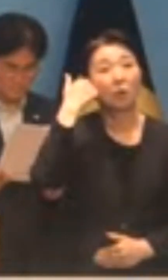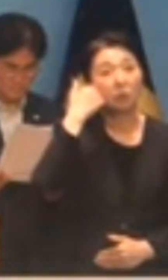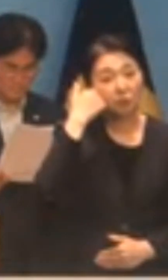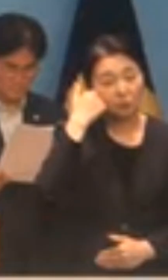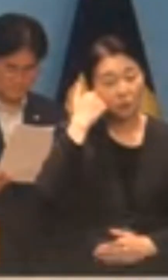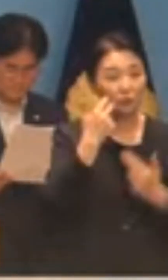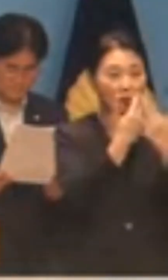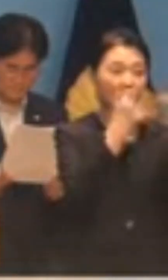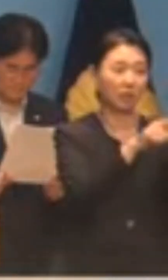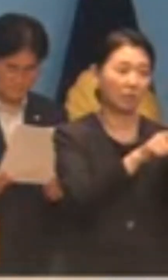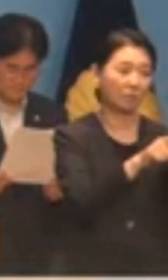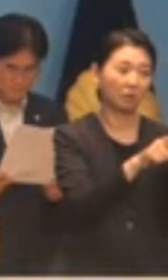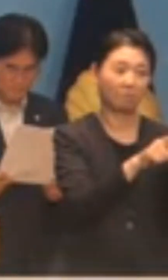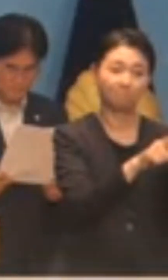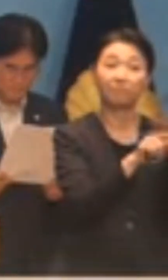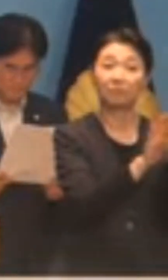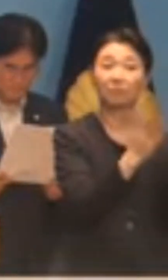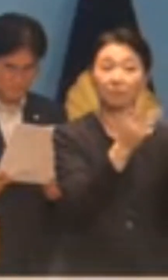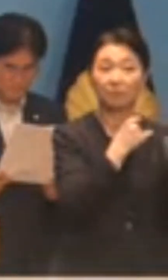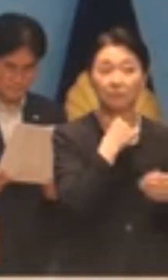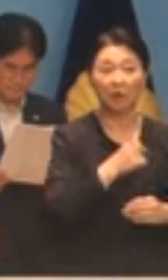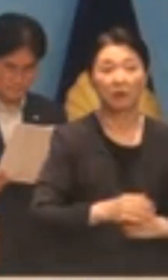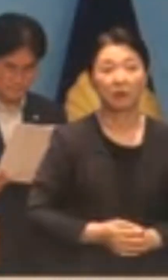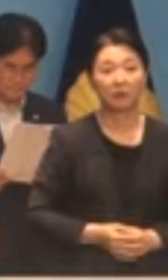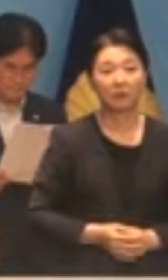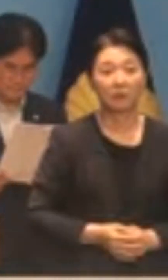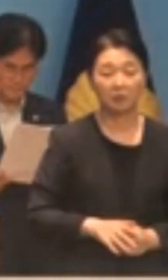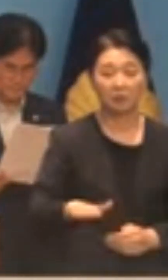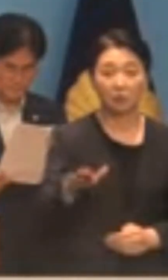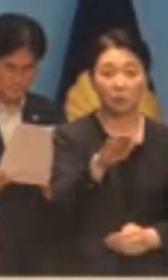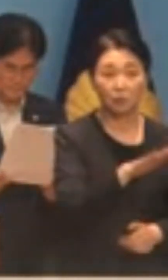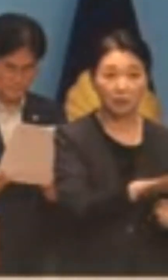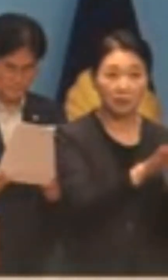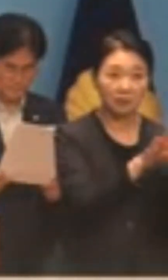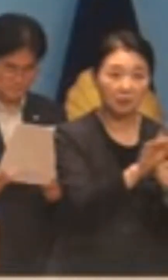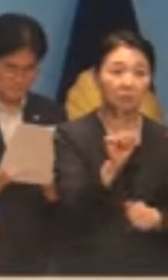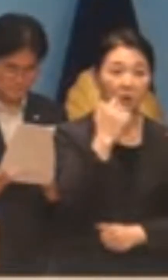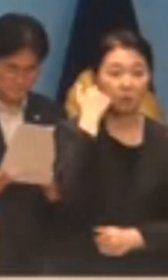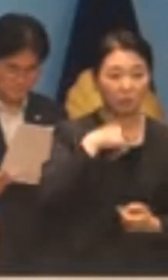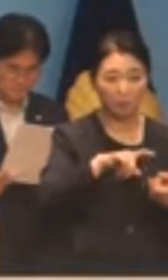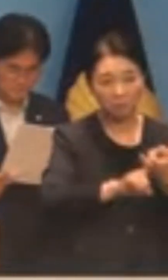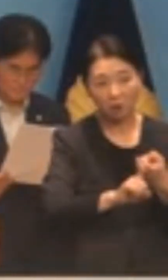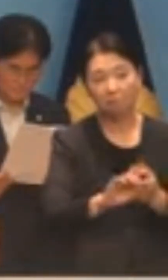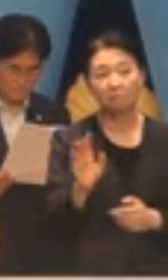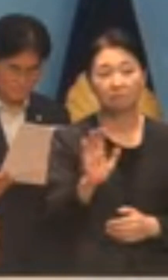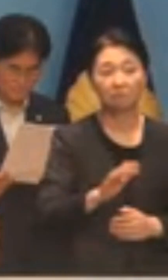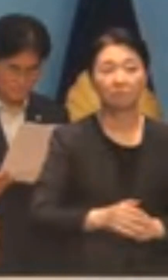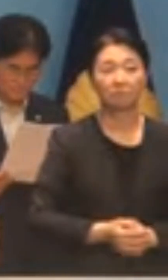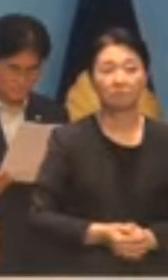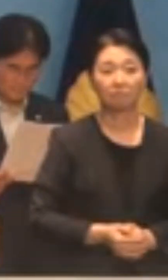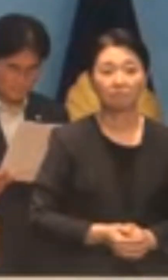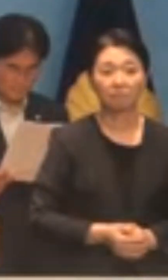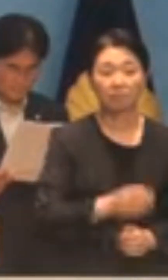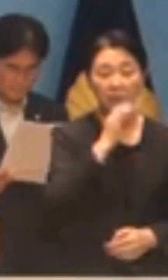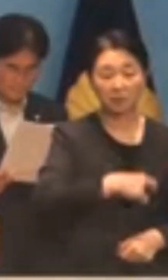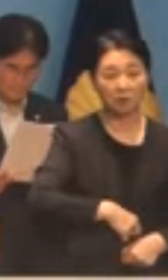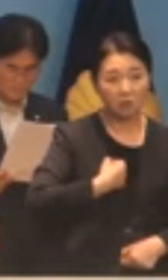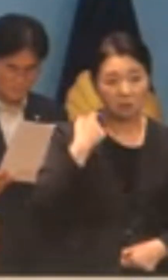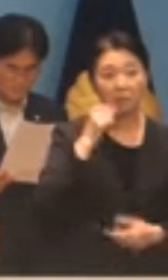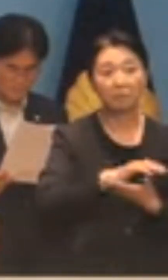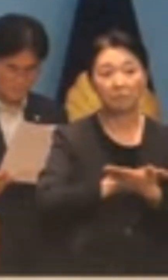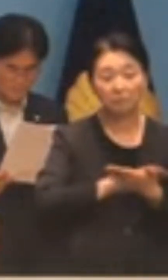대통령 후보를 지지합니다. 우리의 이 지지는 누구의 편을 들려는 게 아니라 정의와